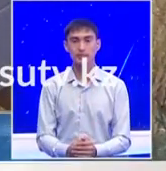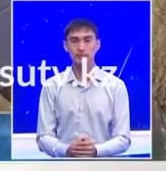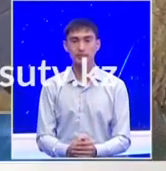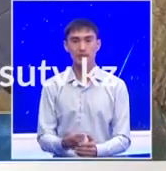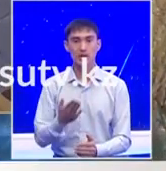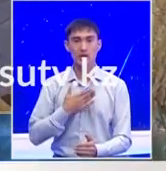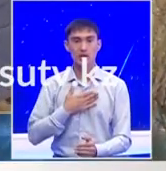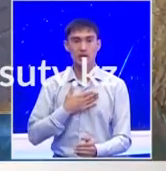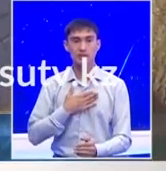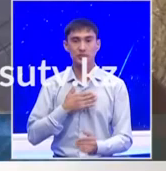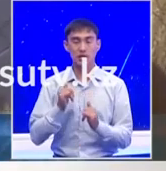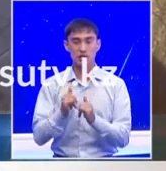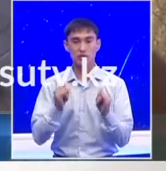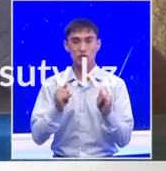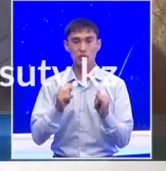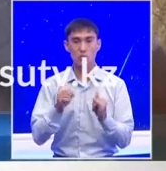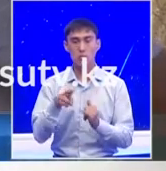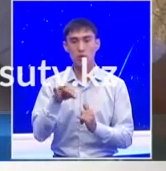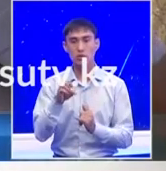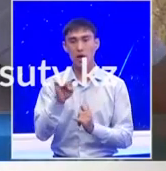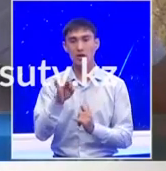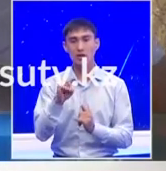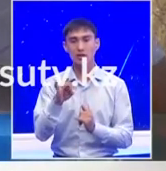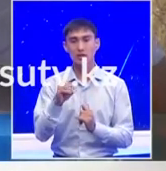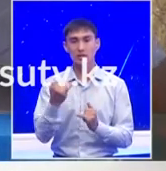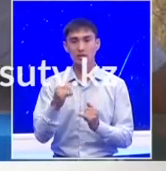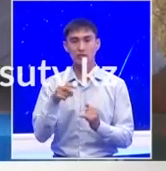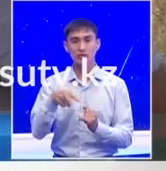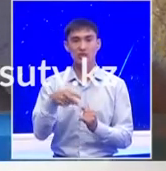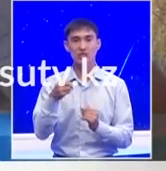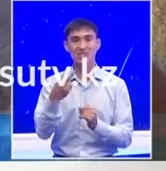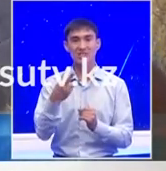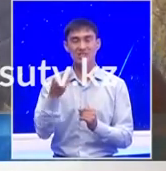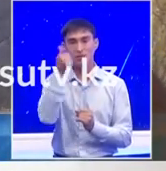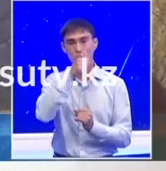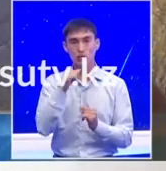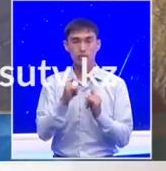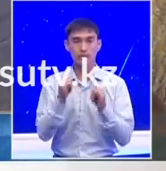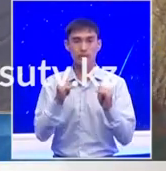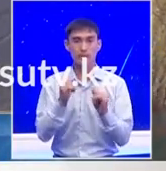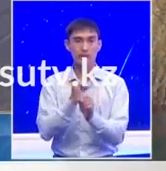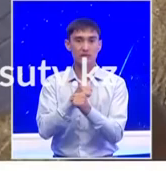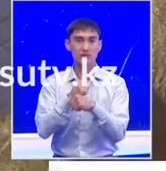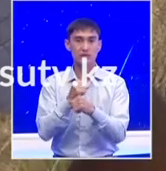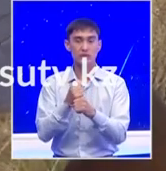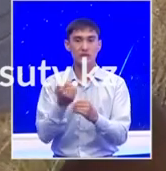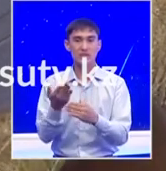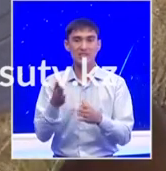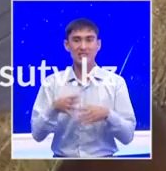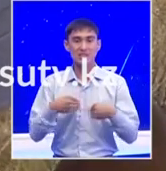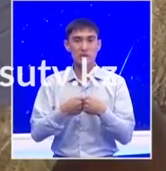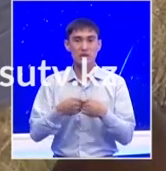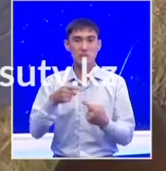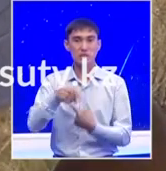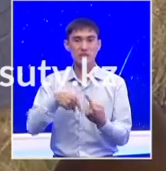Я развожу породу аруана с 2013 года. Превратить идею разведения верблюдов в семейный бизнес нам помогла